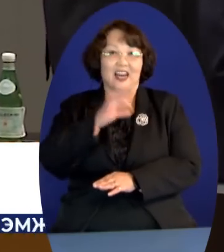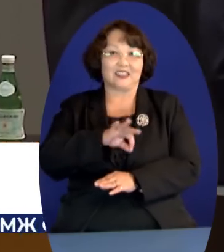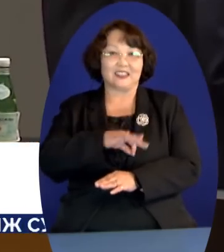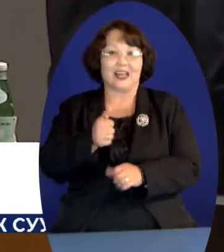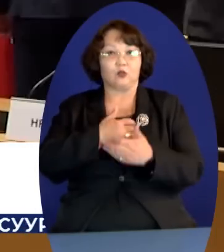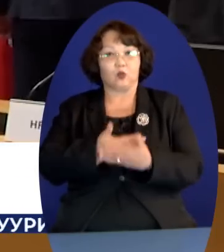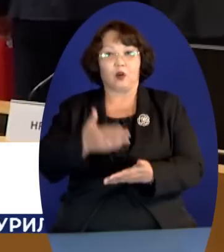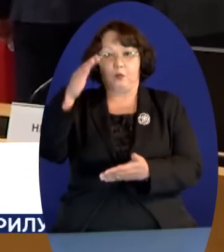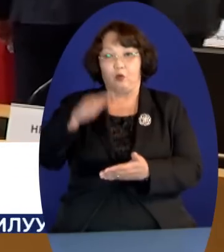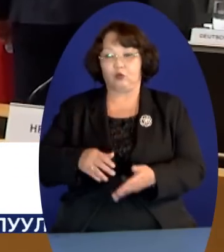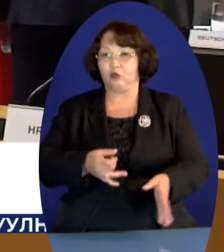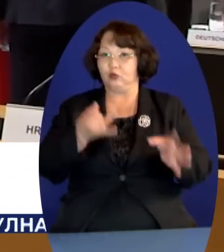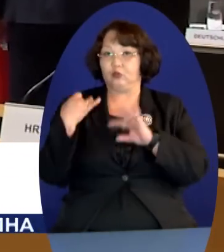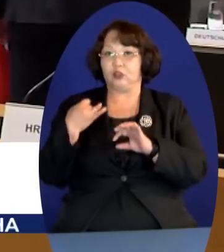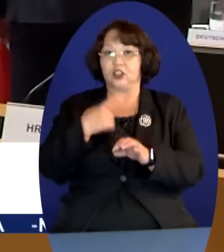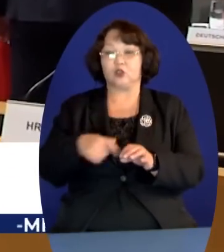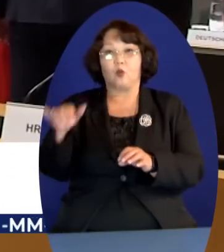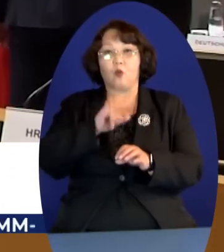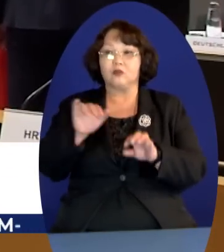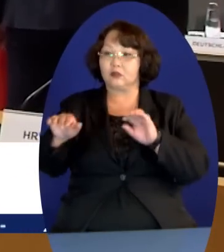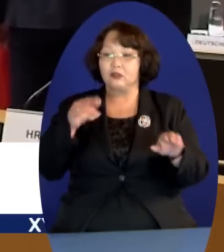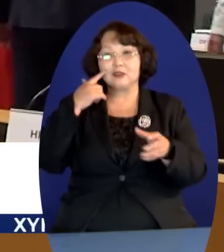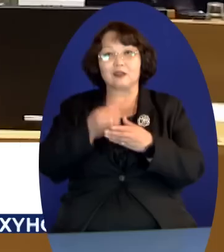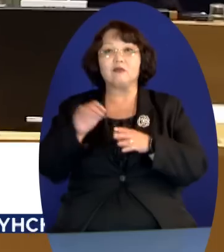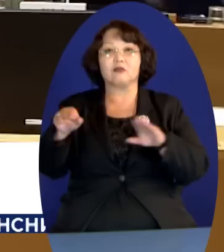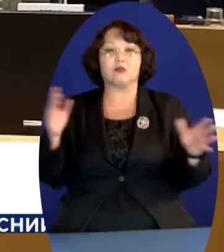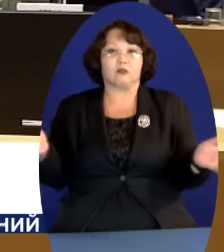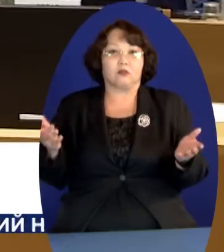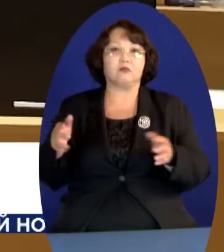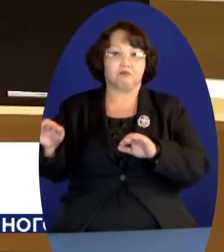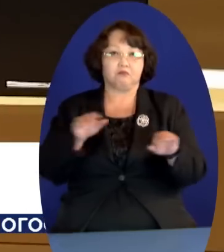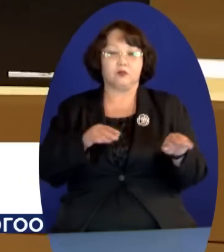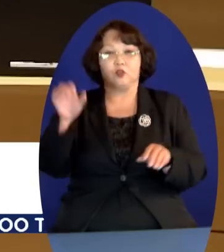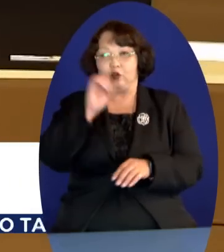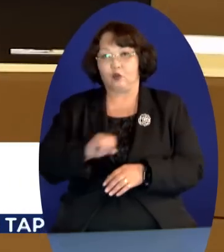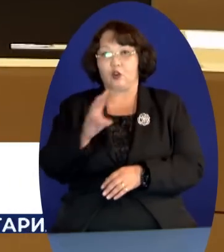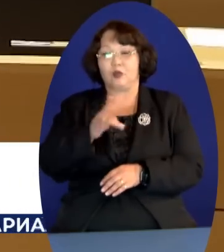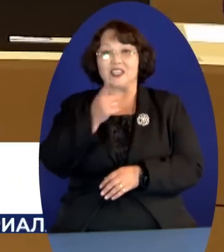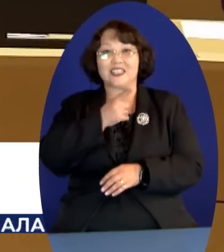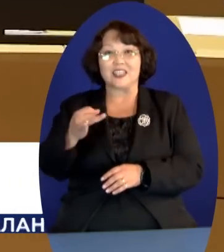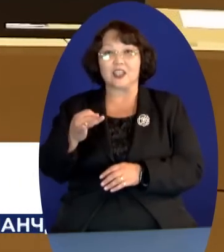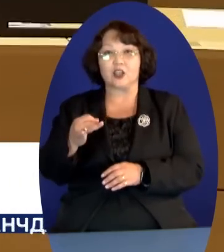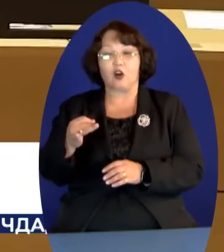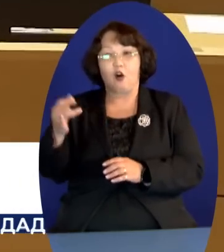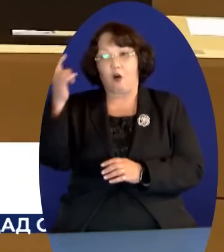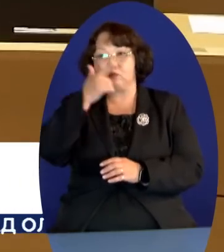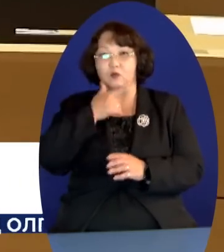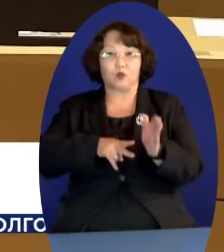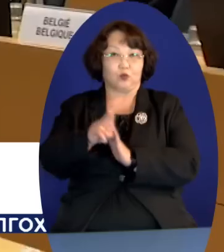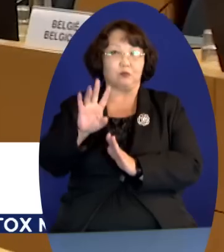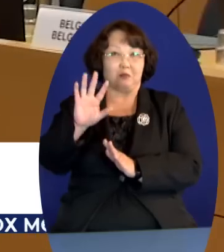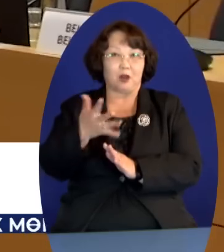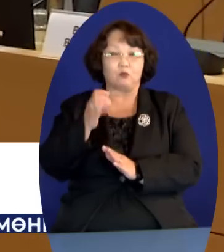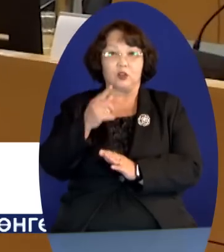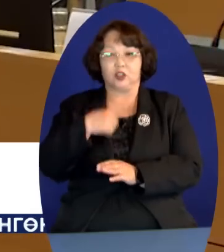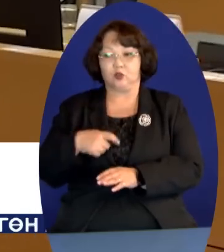дураараа бууруулахыг өнгөрсөн 7 хоногт гишүүн улс орнуудаа санал болгосон. За, уг саналд Европын холбоо хийн хомсдол үүсэх төлөвтэй байгаа нөхцөлд гишүүн